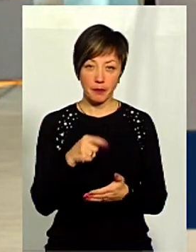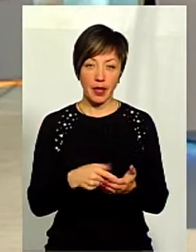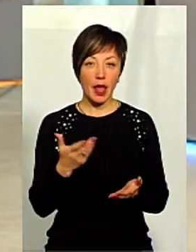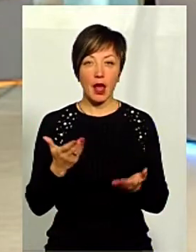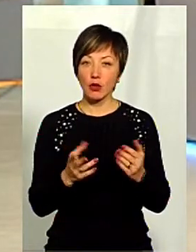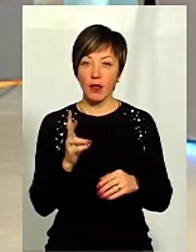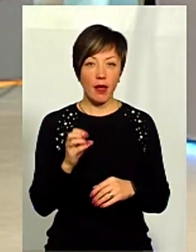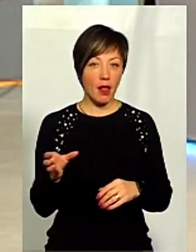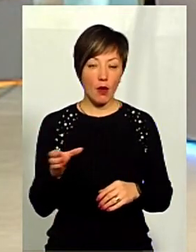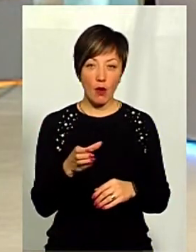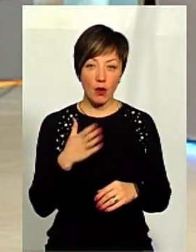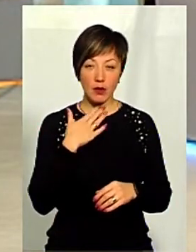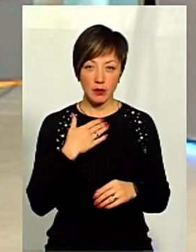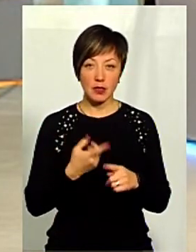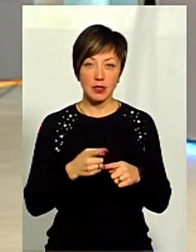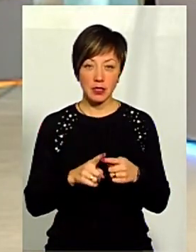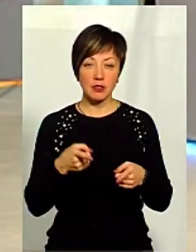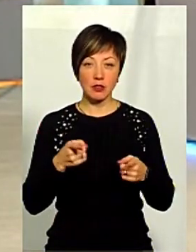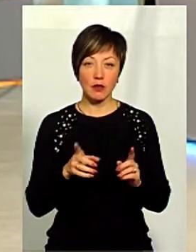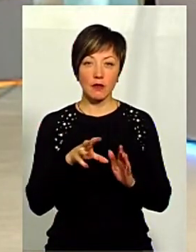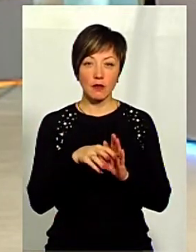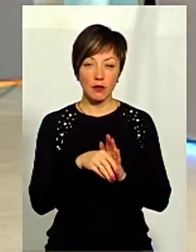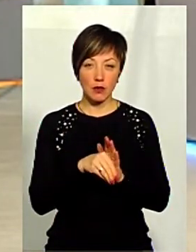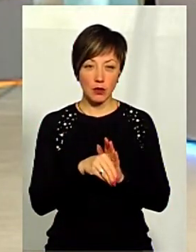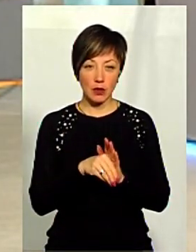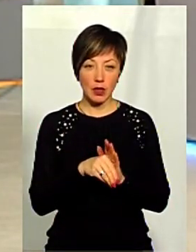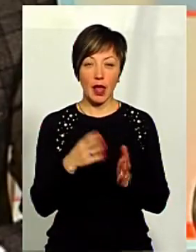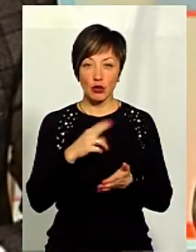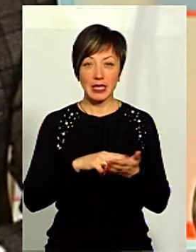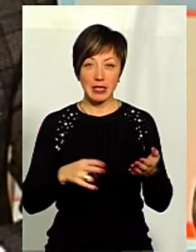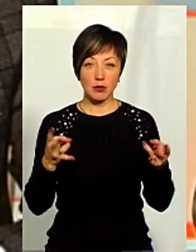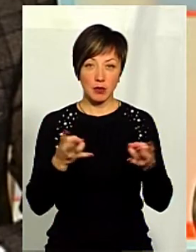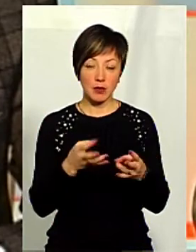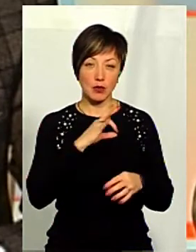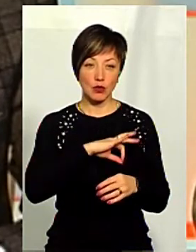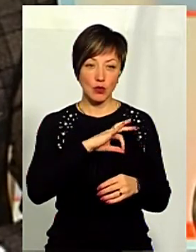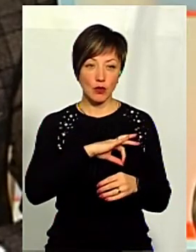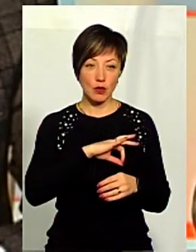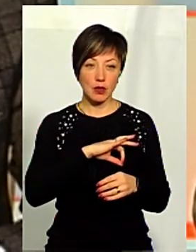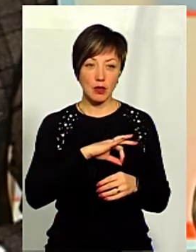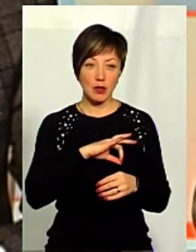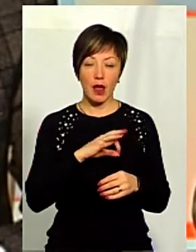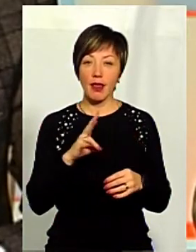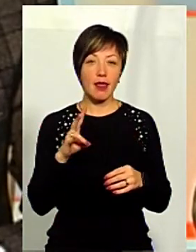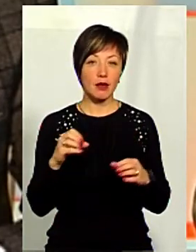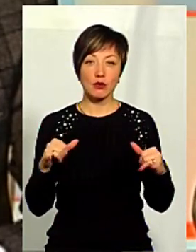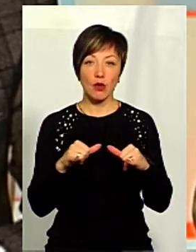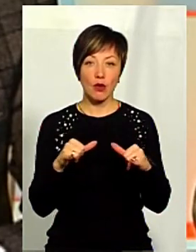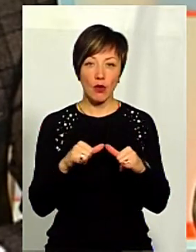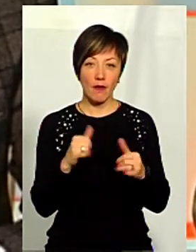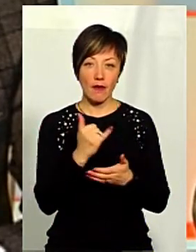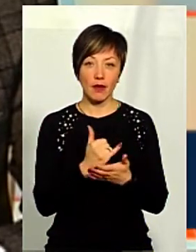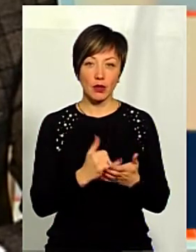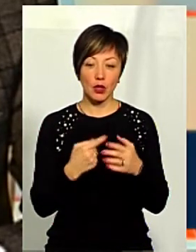він алкогольний напій, то тоді, звичайно, входить і ліцензія потрібна. Якщо там застосовується не столове вино, а інші